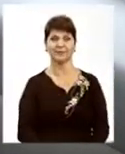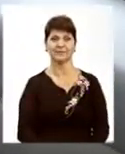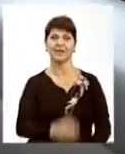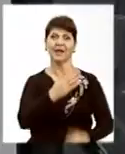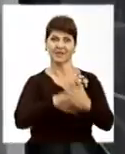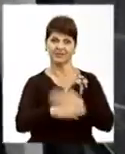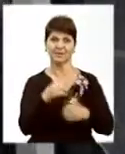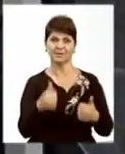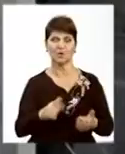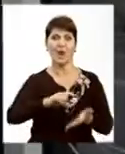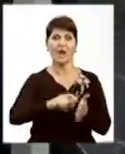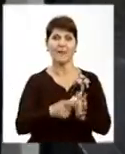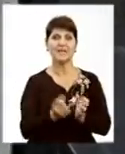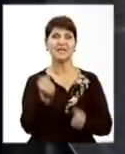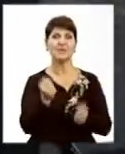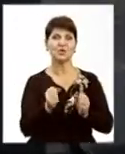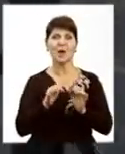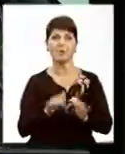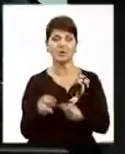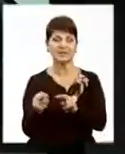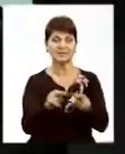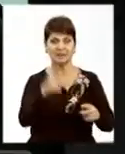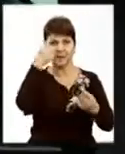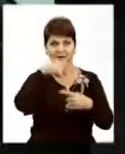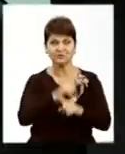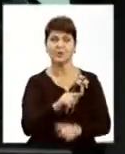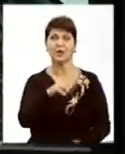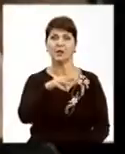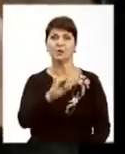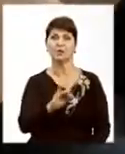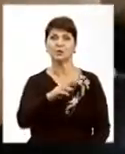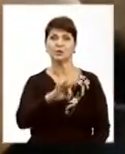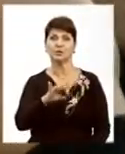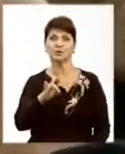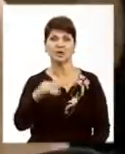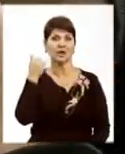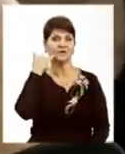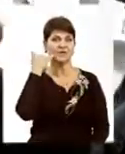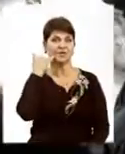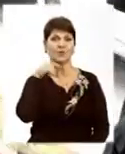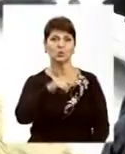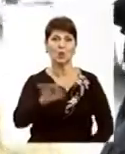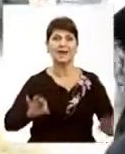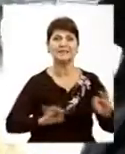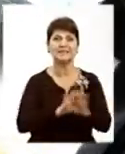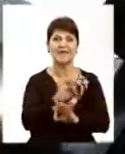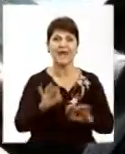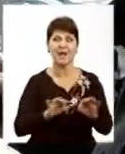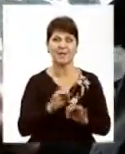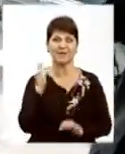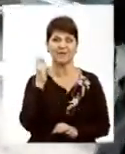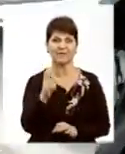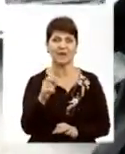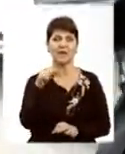Інвалідам хорошо. У кабіні водія за процесом стежить інженер Михайло Тютюнник. В телефоні у нього схема трамваю. Там, де просто приїжджали, там